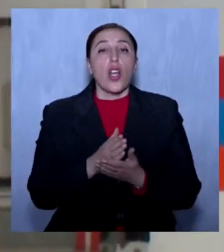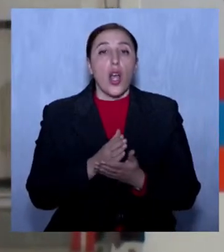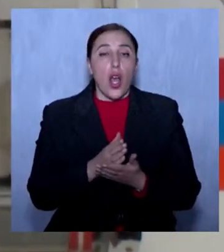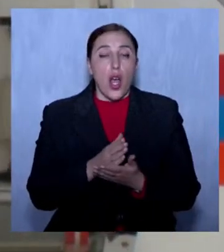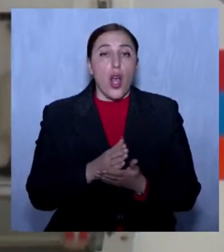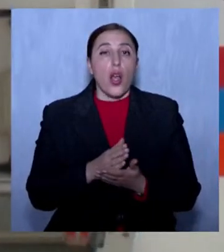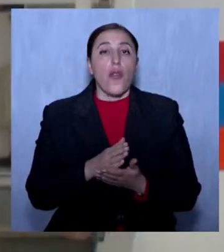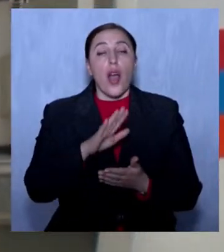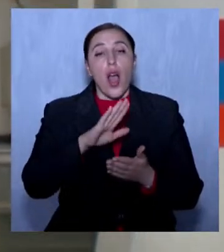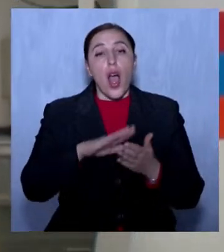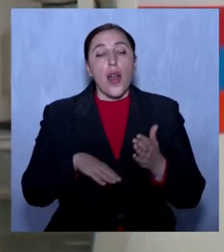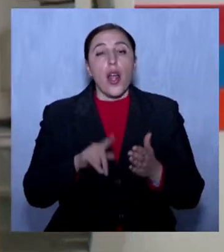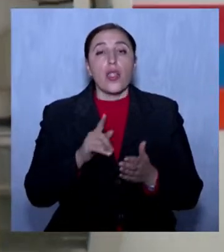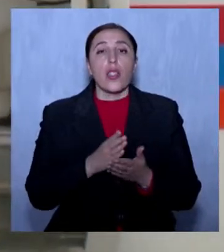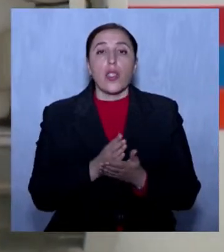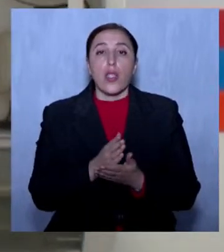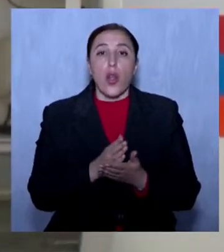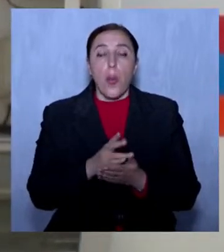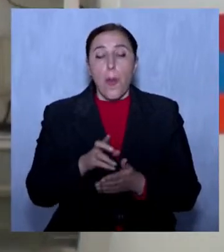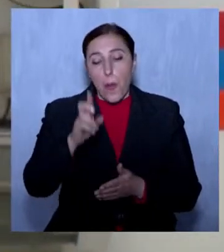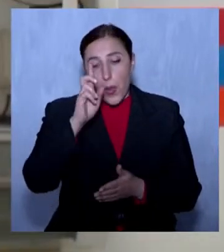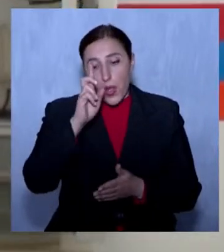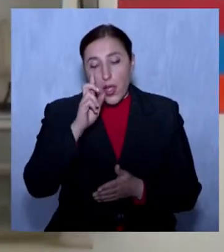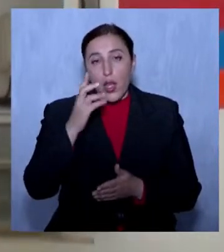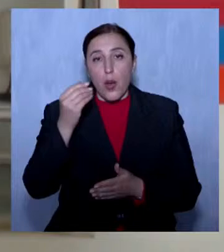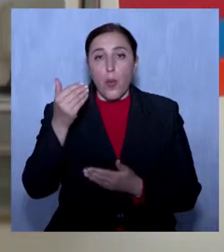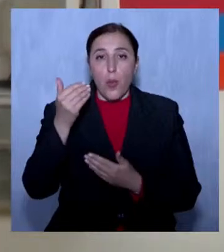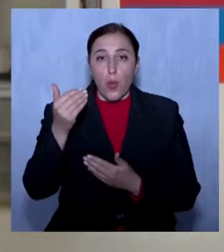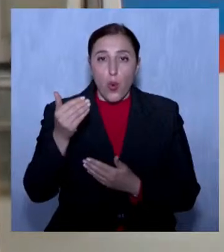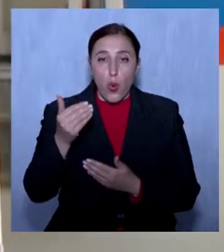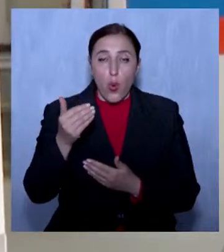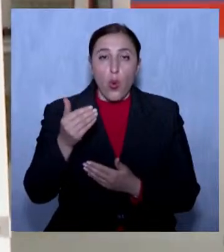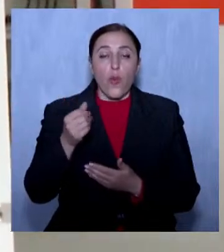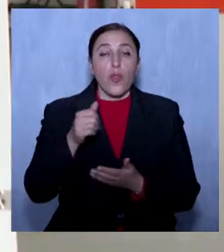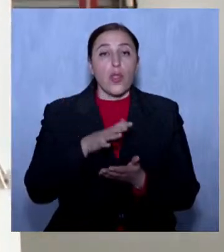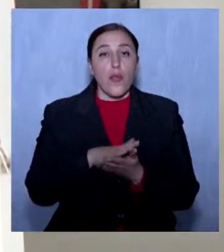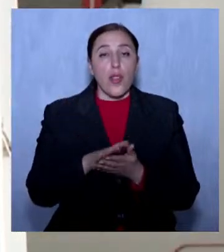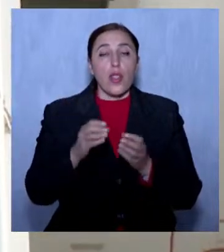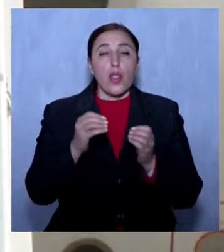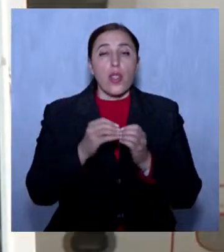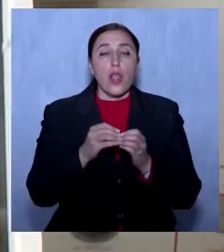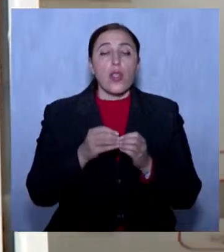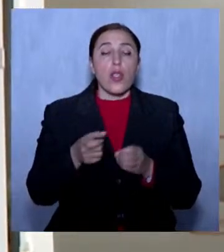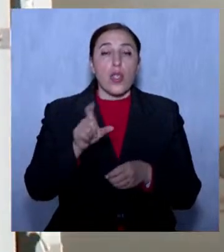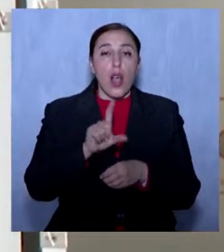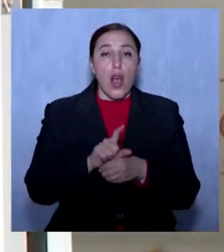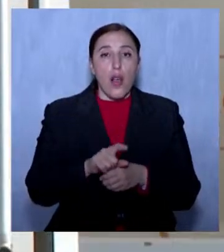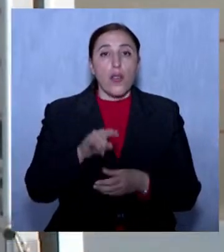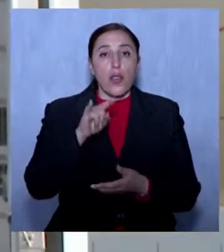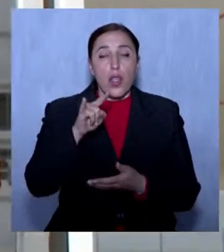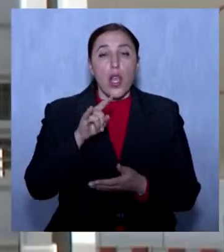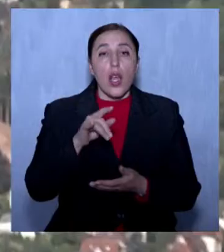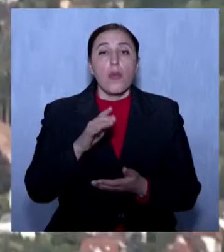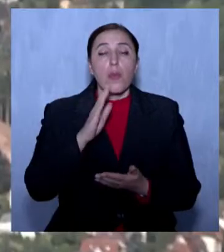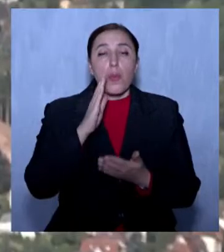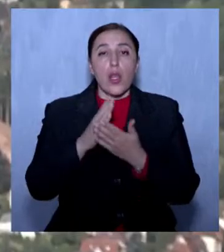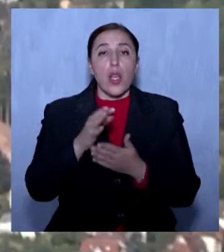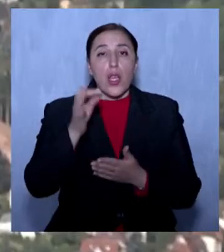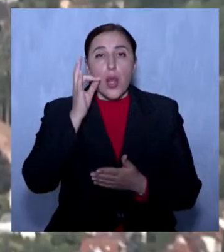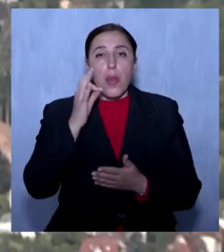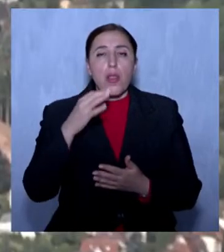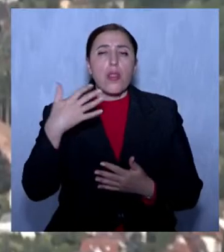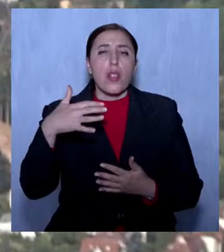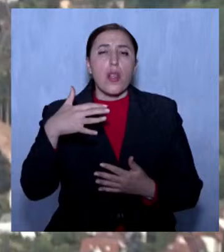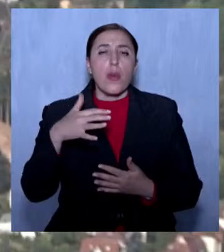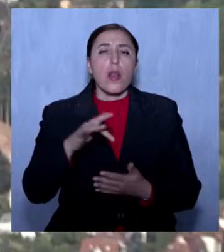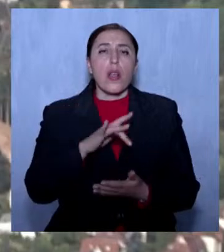առանց ծառայողական անհրաժեշտության պետական միջոցների հաշվին կատարել է տասնյակից ավելի չվերթներ դեպի գերմանական թանկարժեք